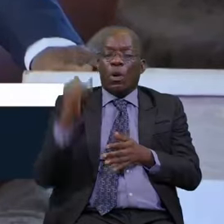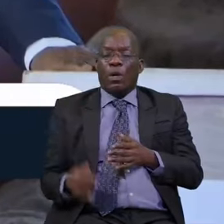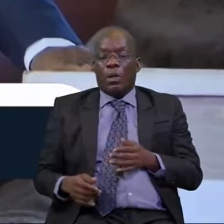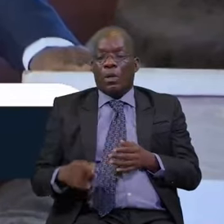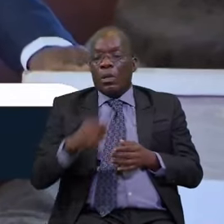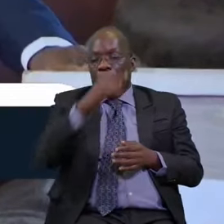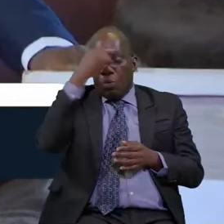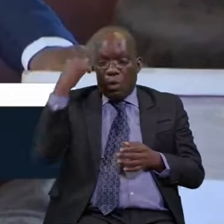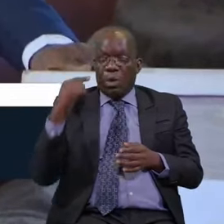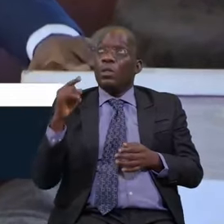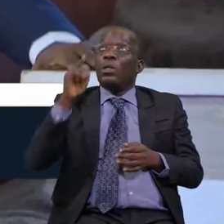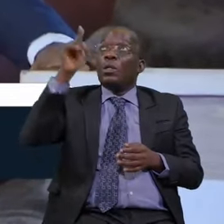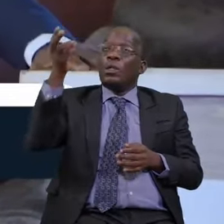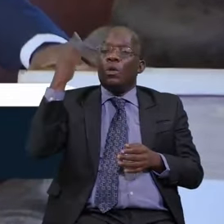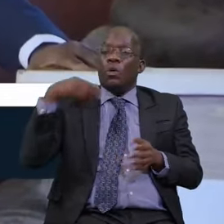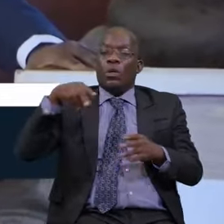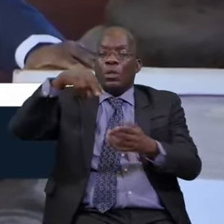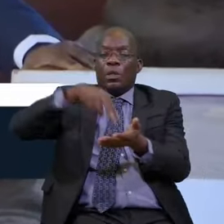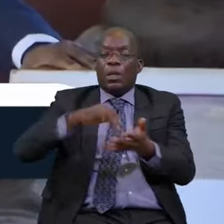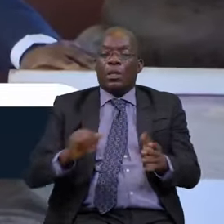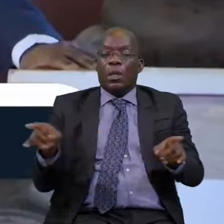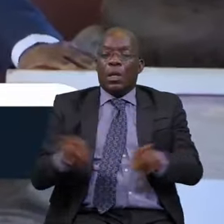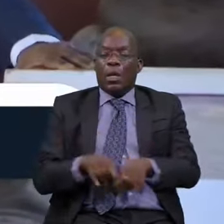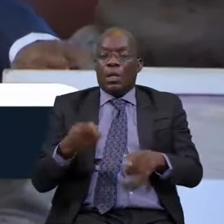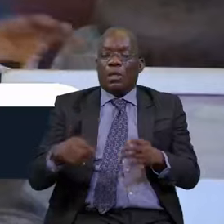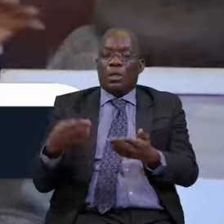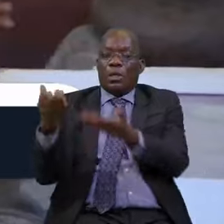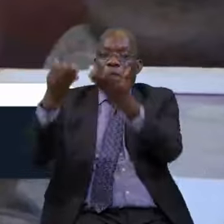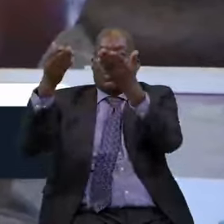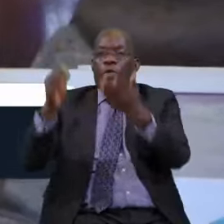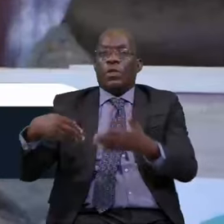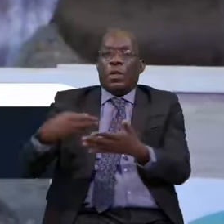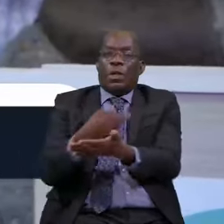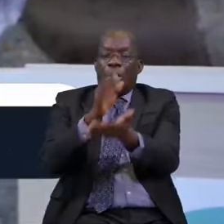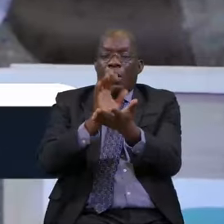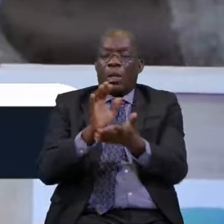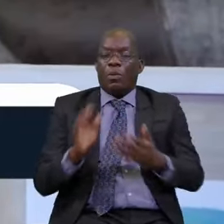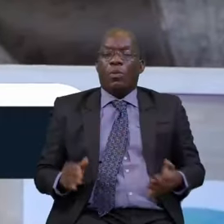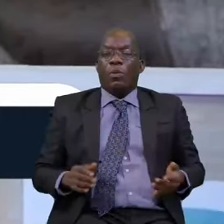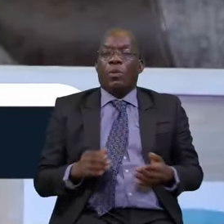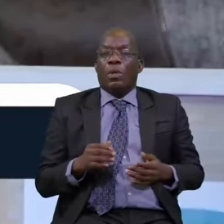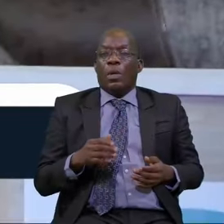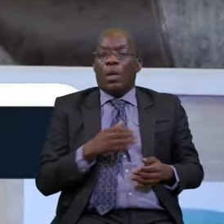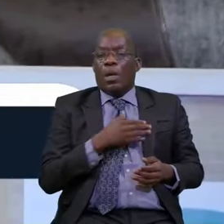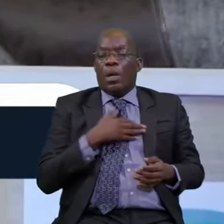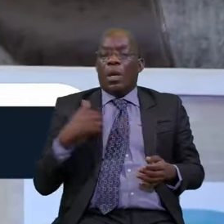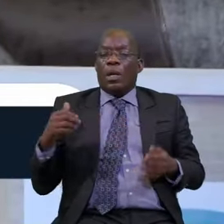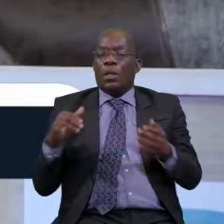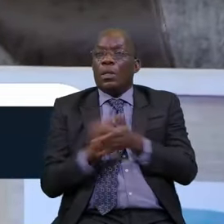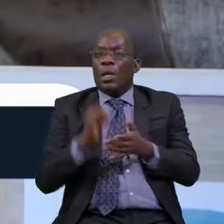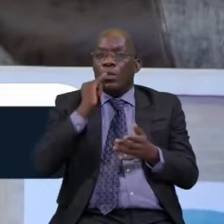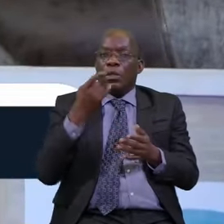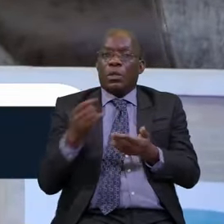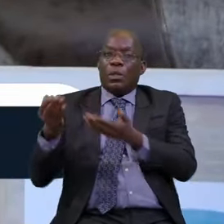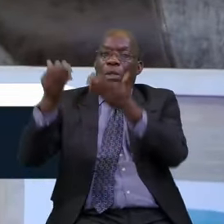Pourquoi? Parce qu'il se tenait comme l'agneau sacrificiel et ça, c'est